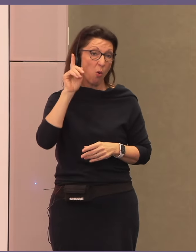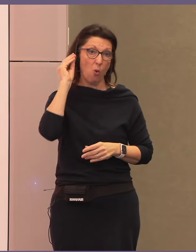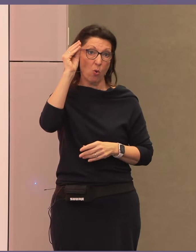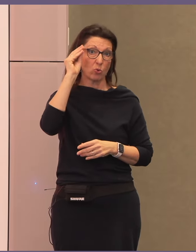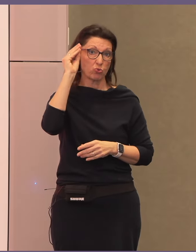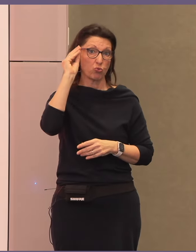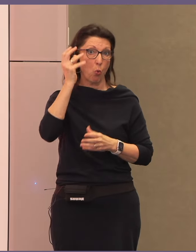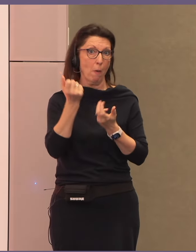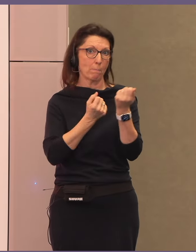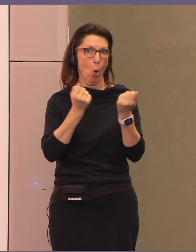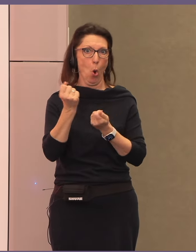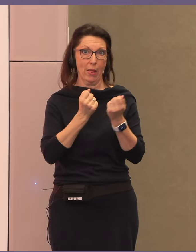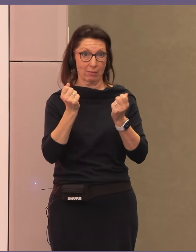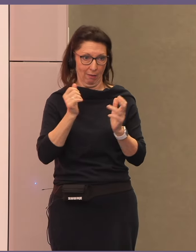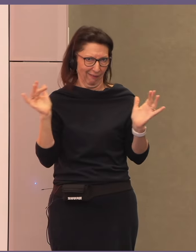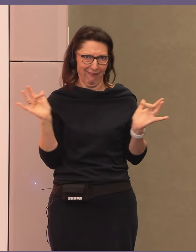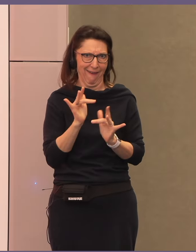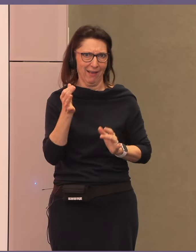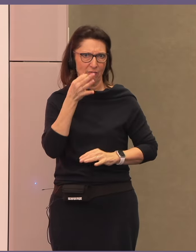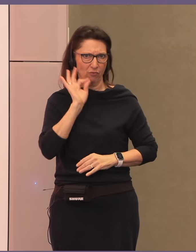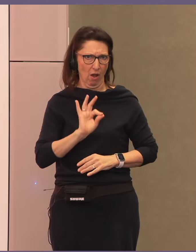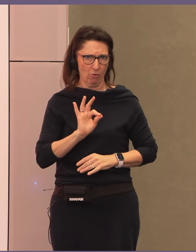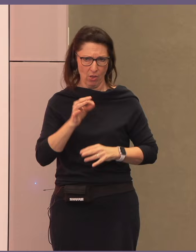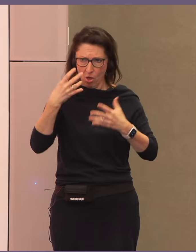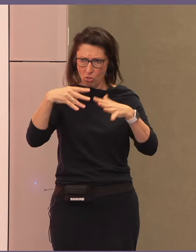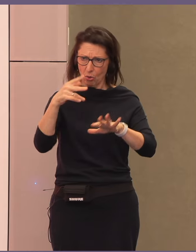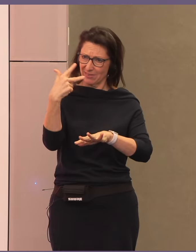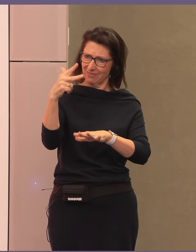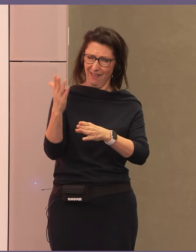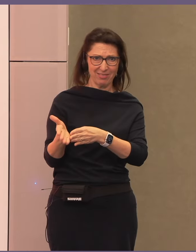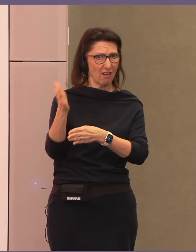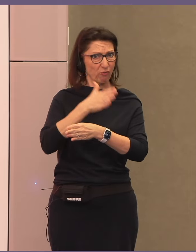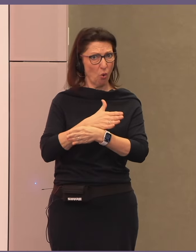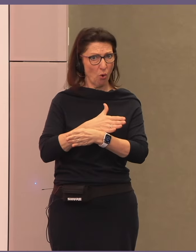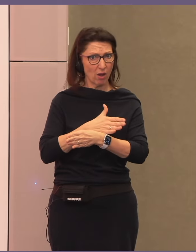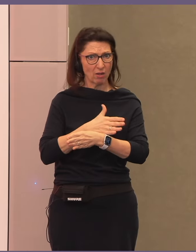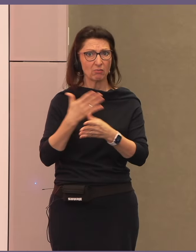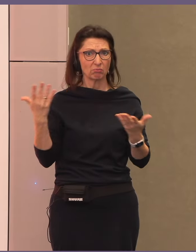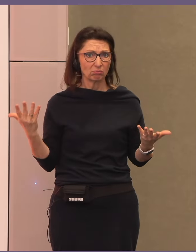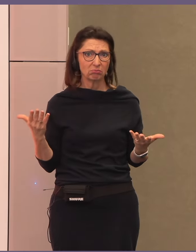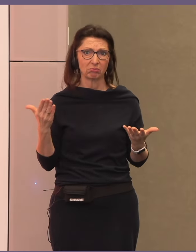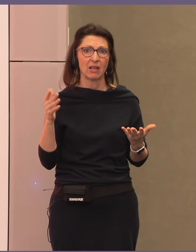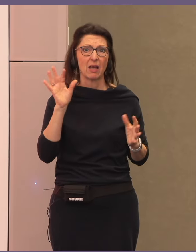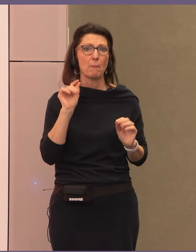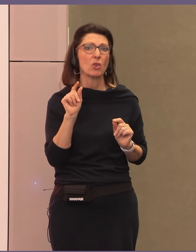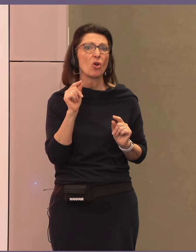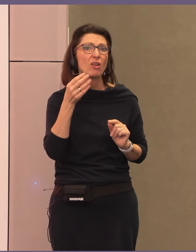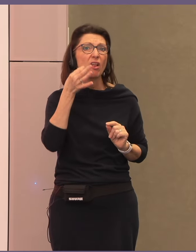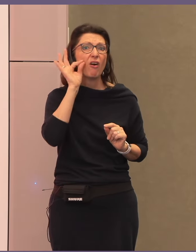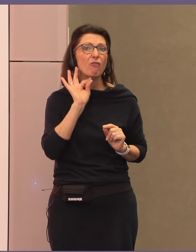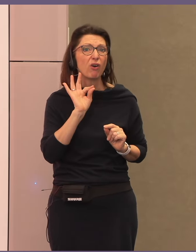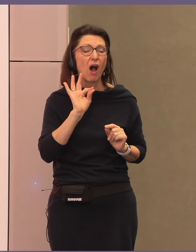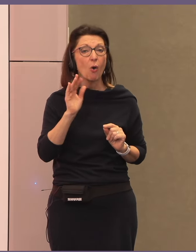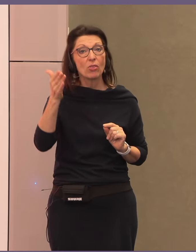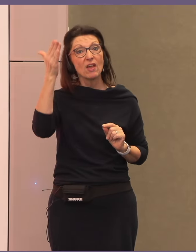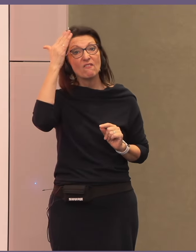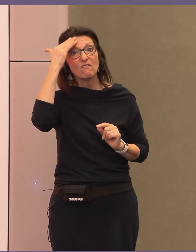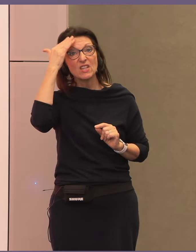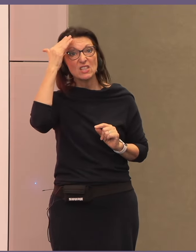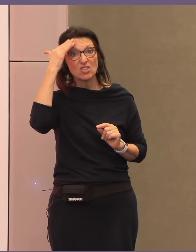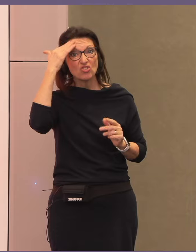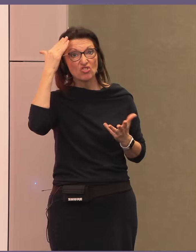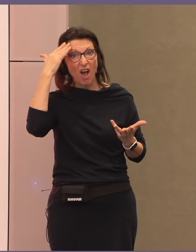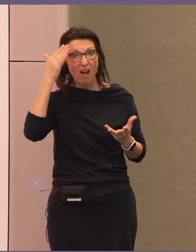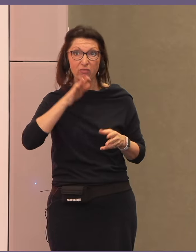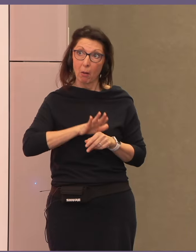Zwischenkriegszeit, also bereits aus den Jahren vor 1933, setzte wissenschaftlichen Karrieren von Frauen bald nach der Dissertation sehr